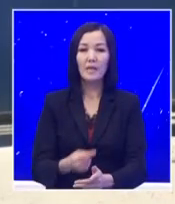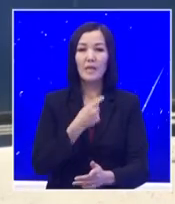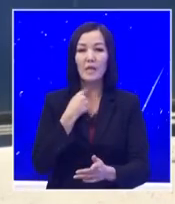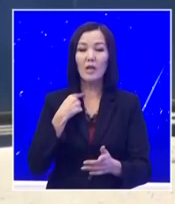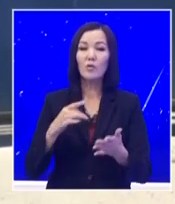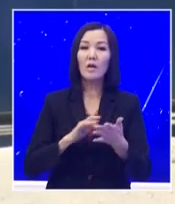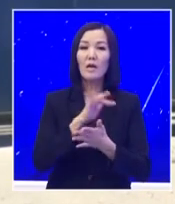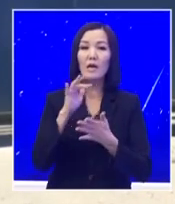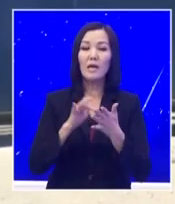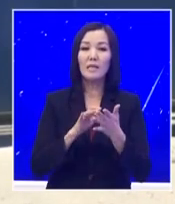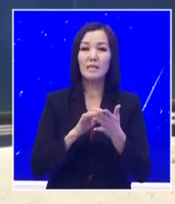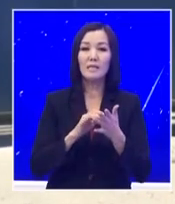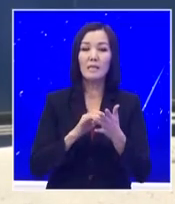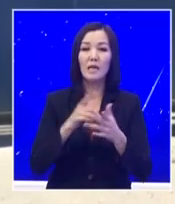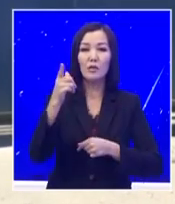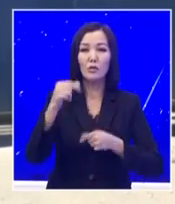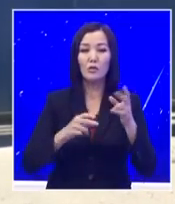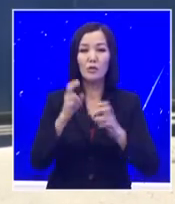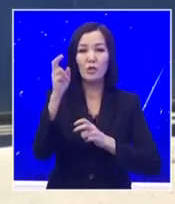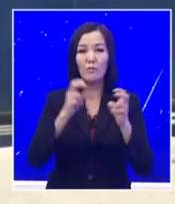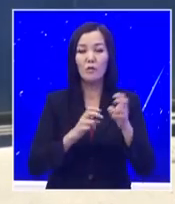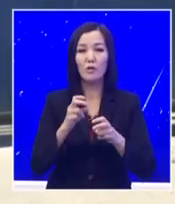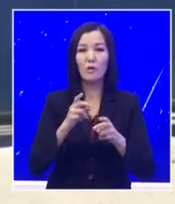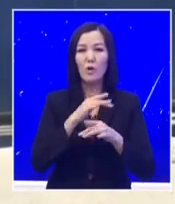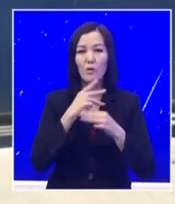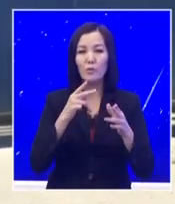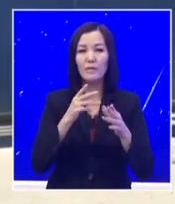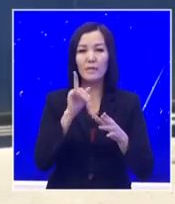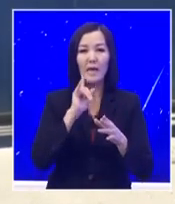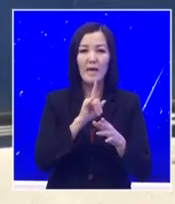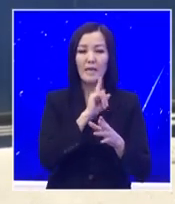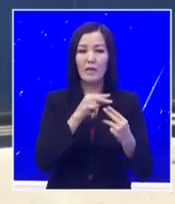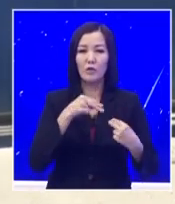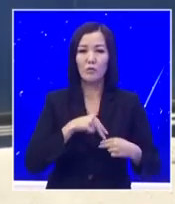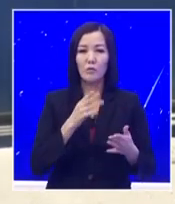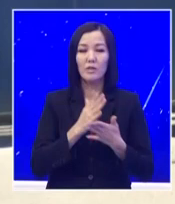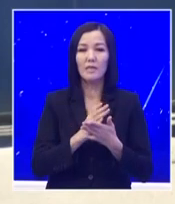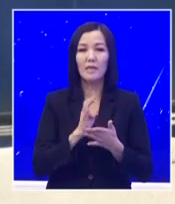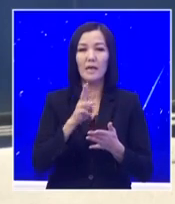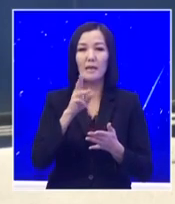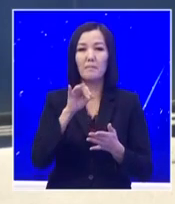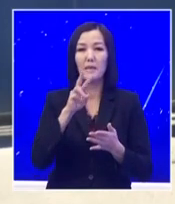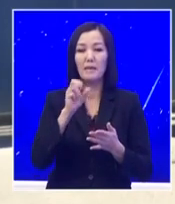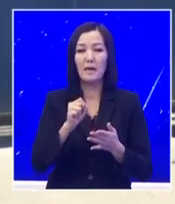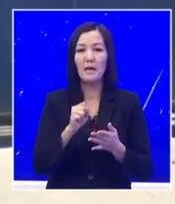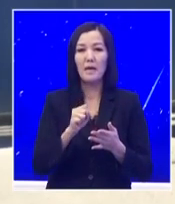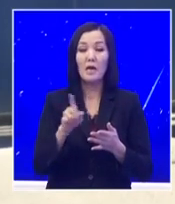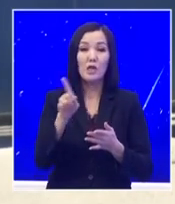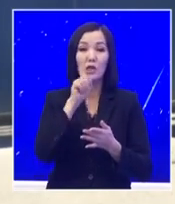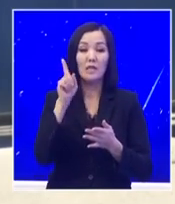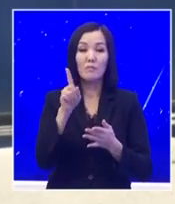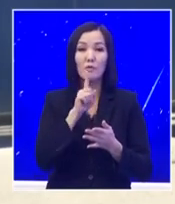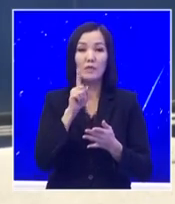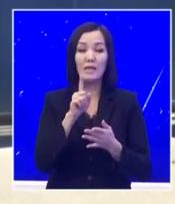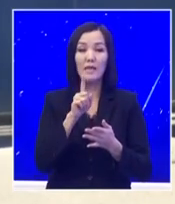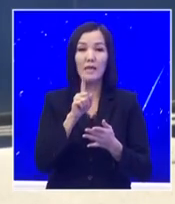Талдықорған қаласына жылсы сүт сауытының 1/3 бөлігін әйел адамдар қызмет атқарады. Солардың бірі Әмина Арынбекова. Ол жас болса да бас